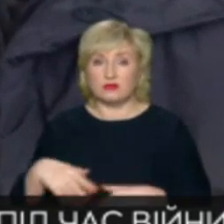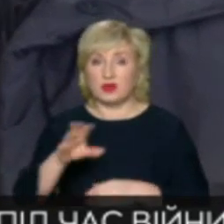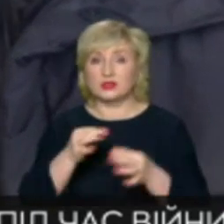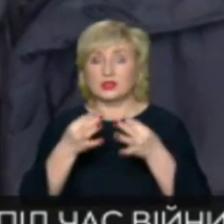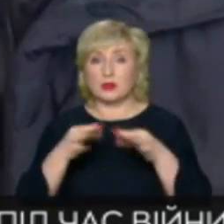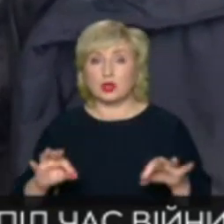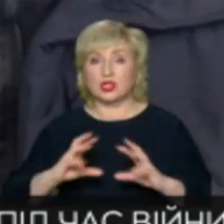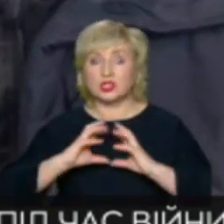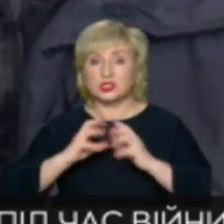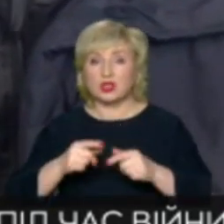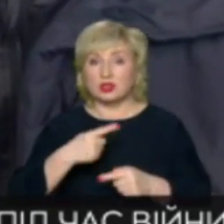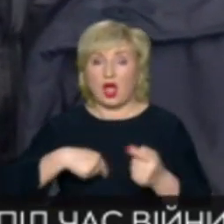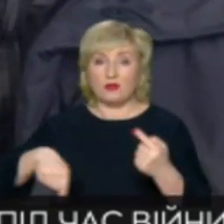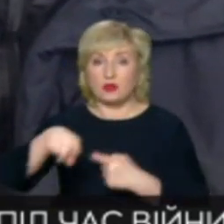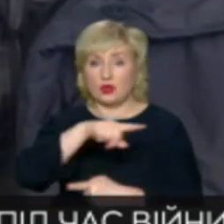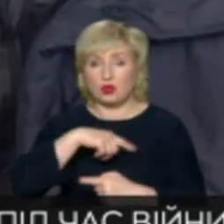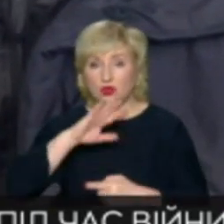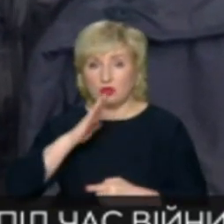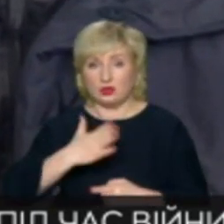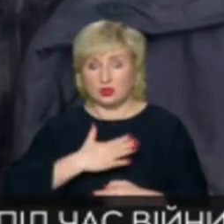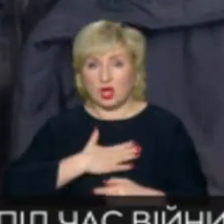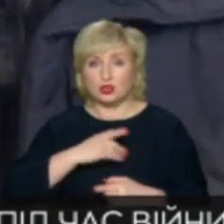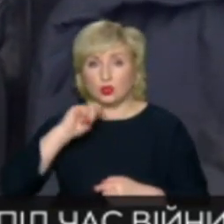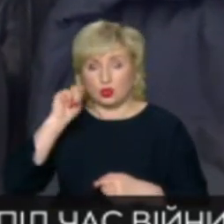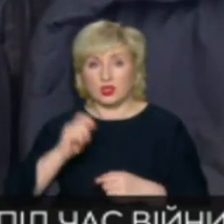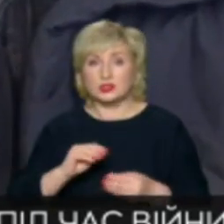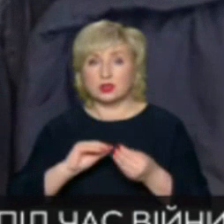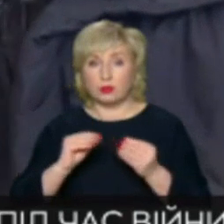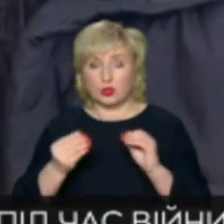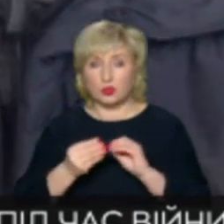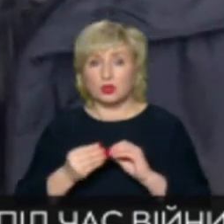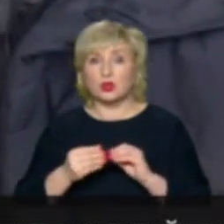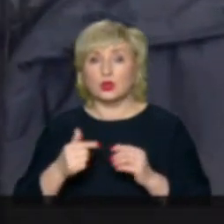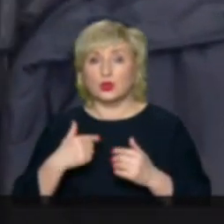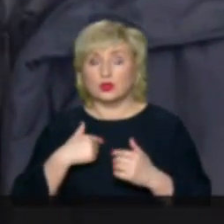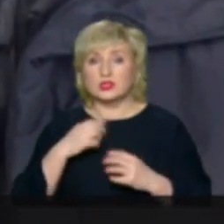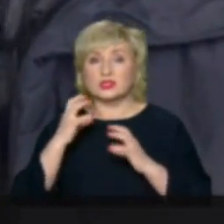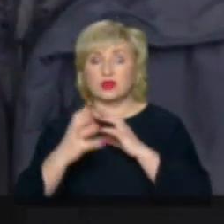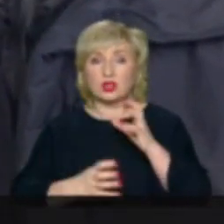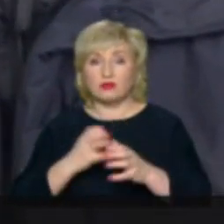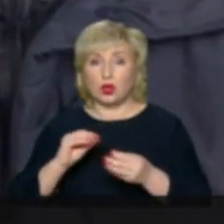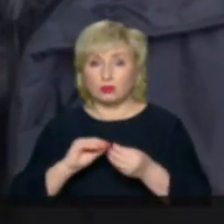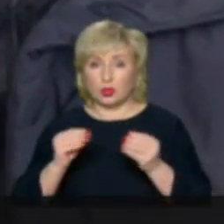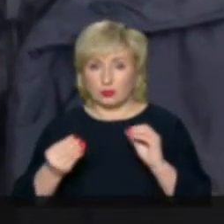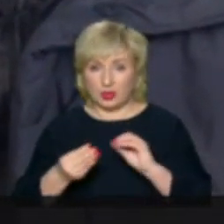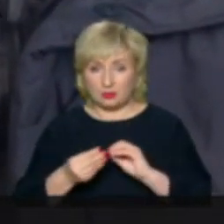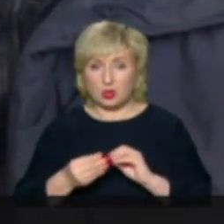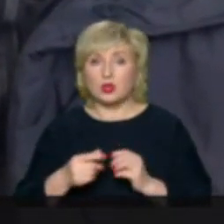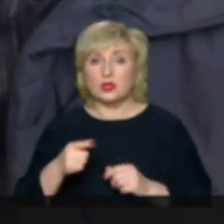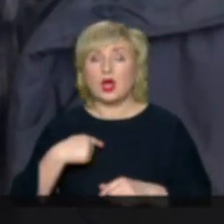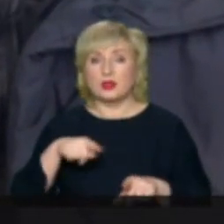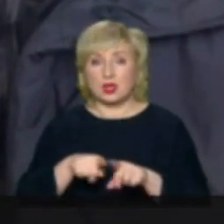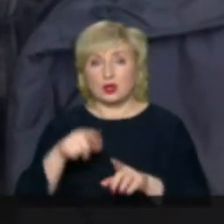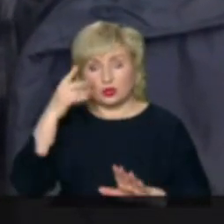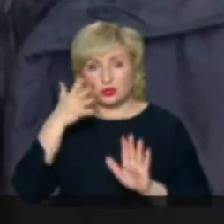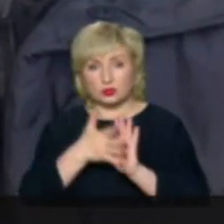світ навколо цієї нашої української проблеми, і вона стала вже світовою проблемою. І я так розумію, що